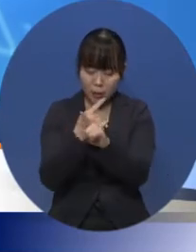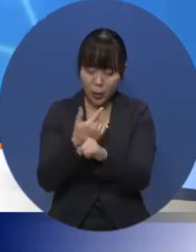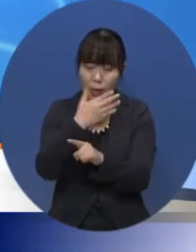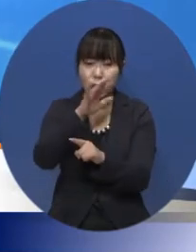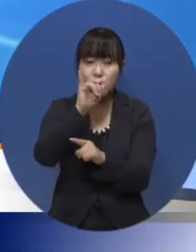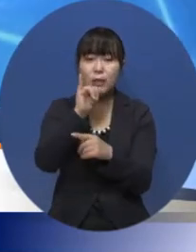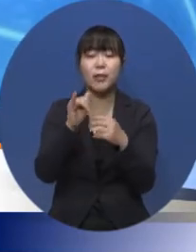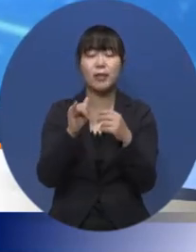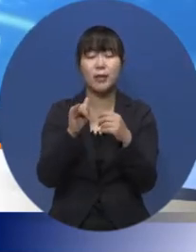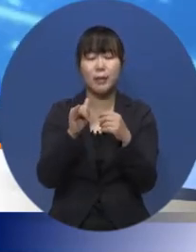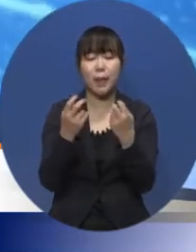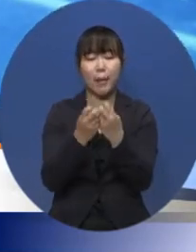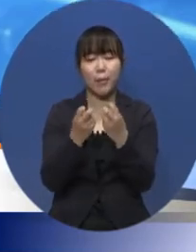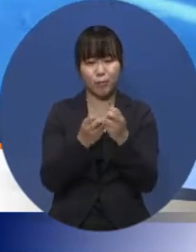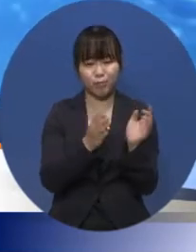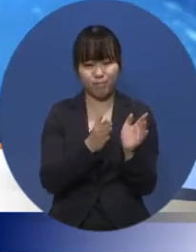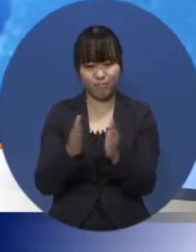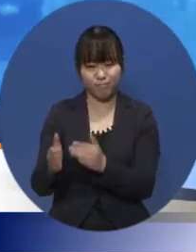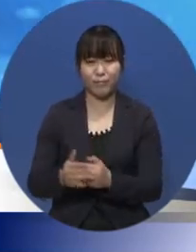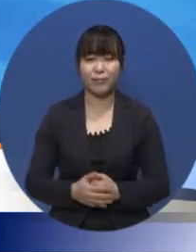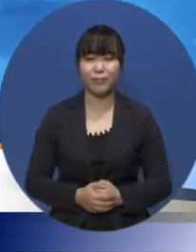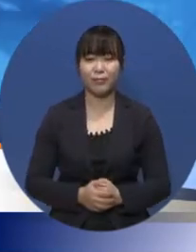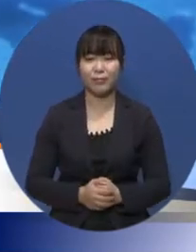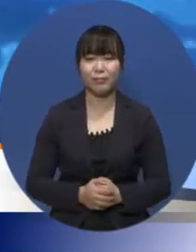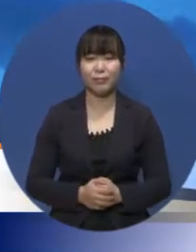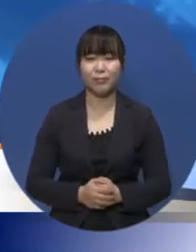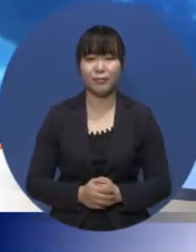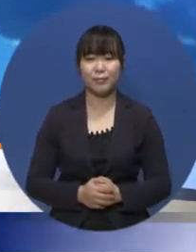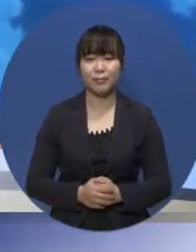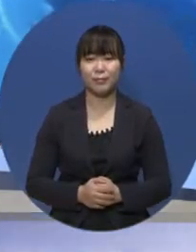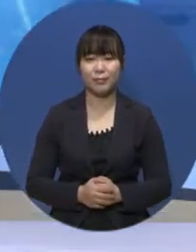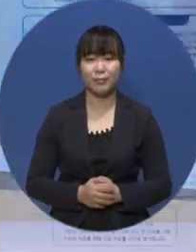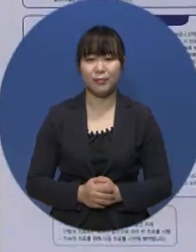있는 통로가 마련됐습니다. 보도에 이영춘 기자입니다.